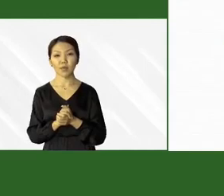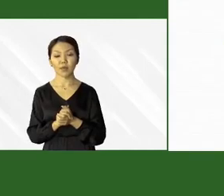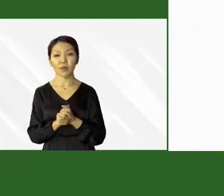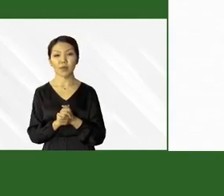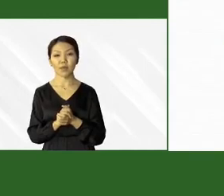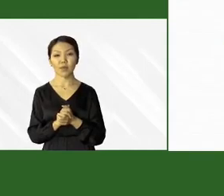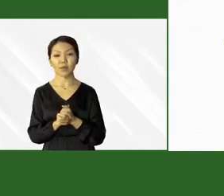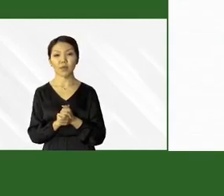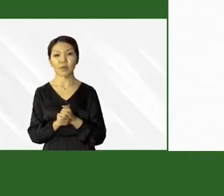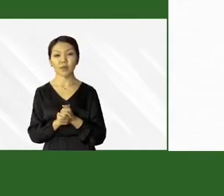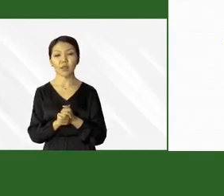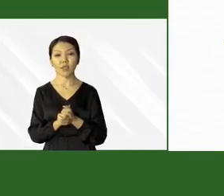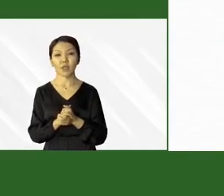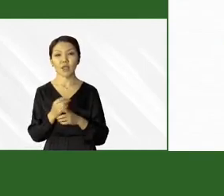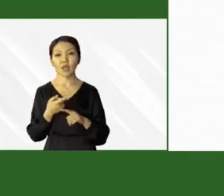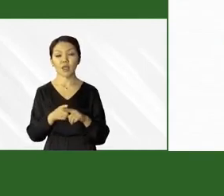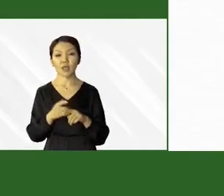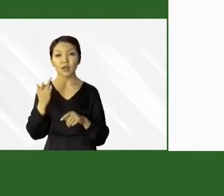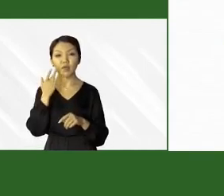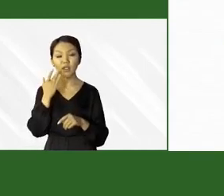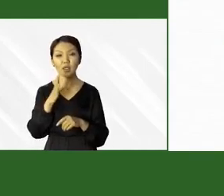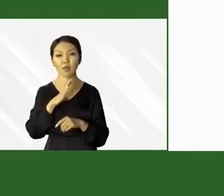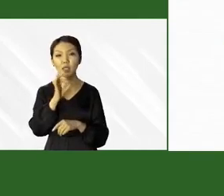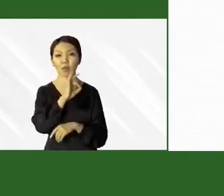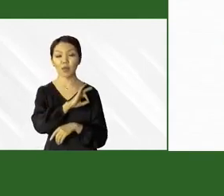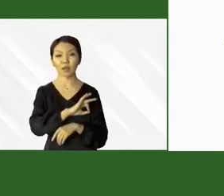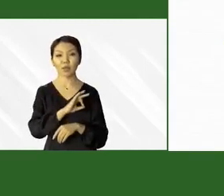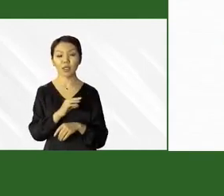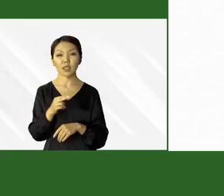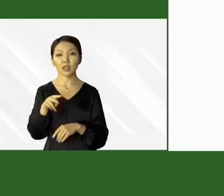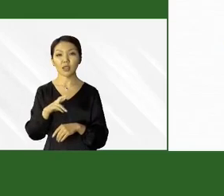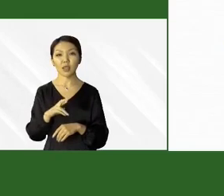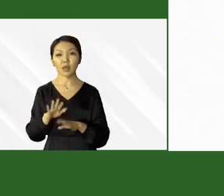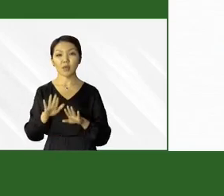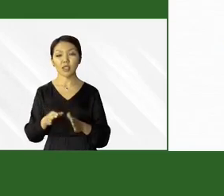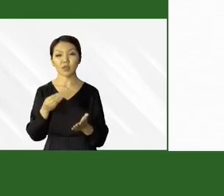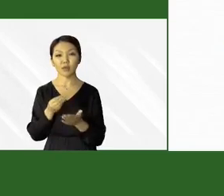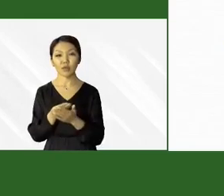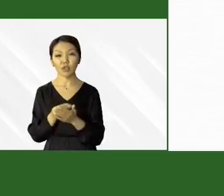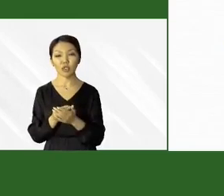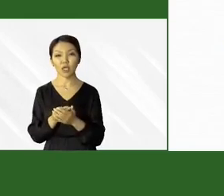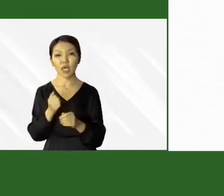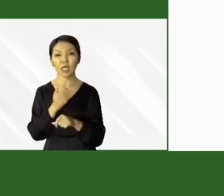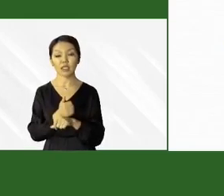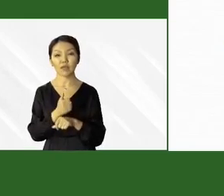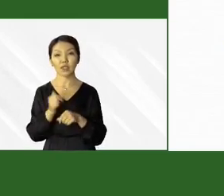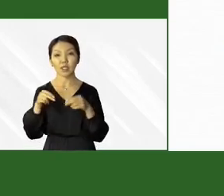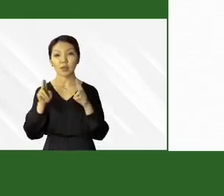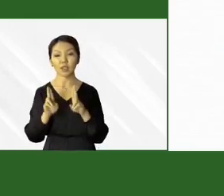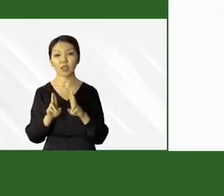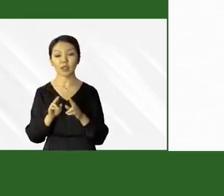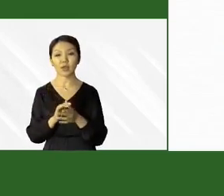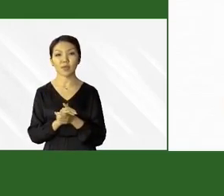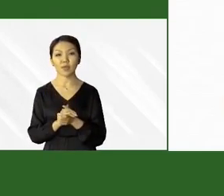животных всегда приносило высокие прибыли местному бюджету. Основная специализация – тонкорунное